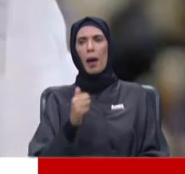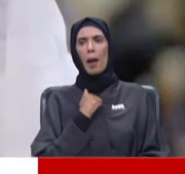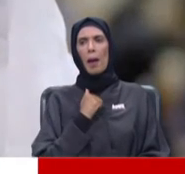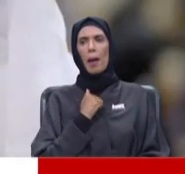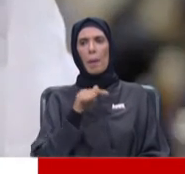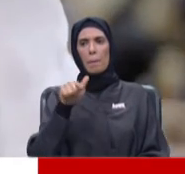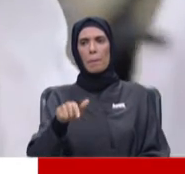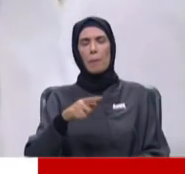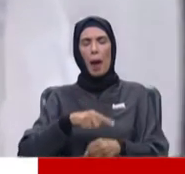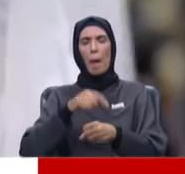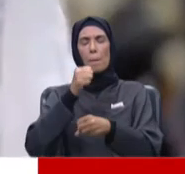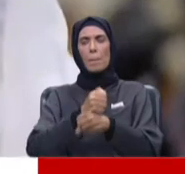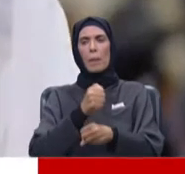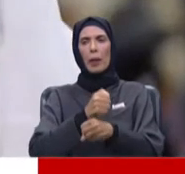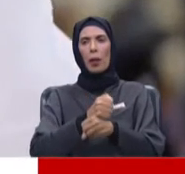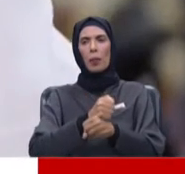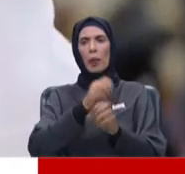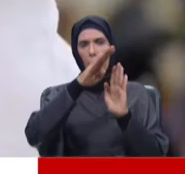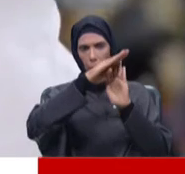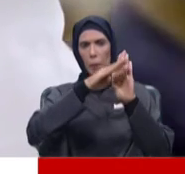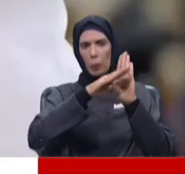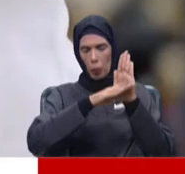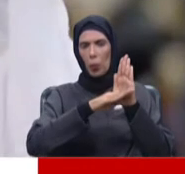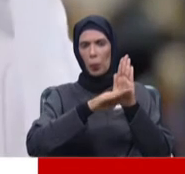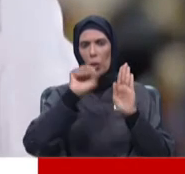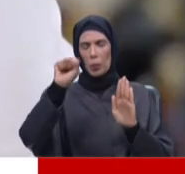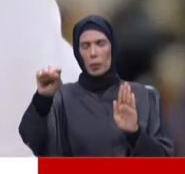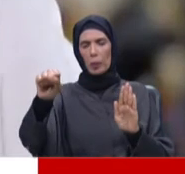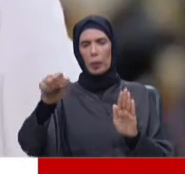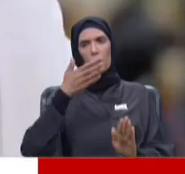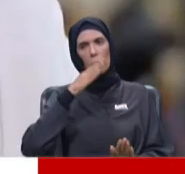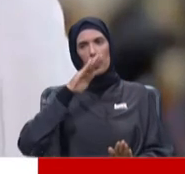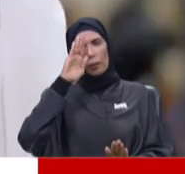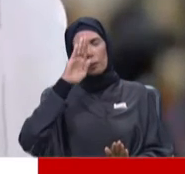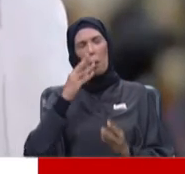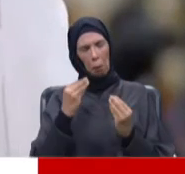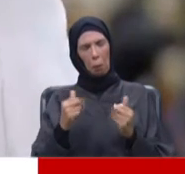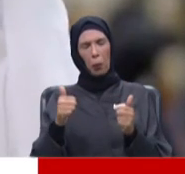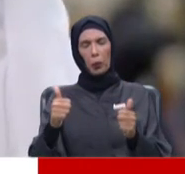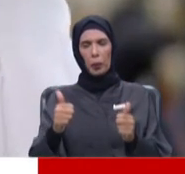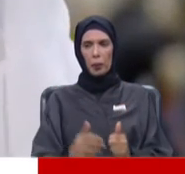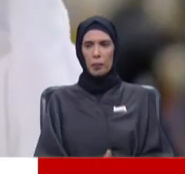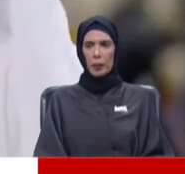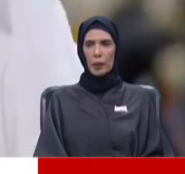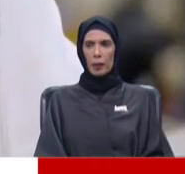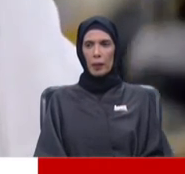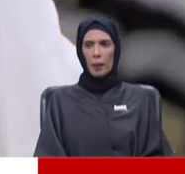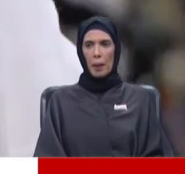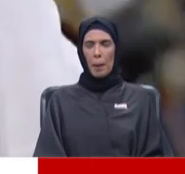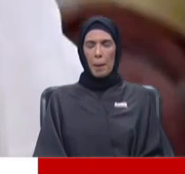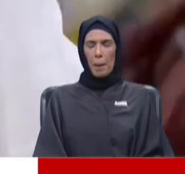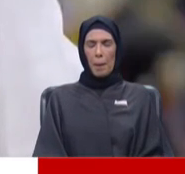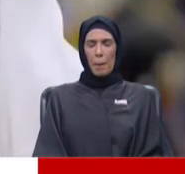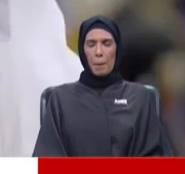أخذ موعد من الابلكيشن، قالوا لي دش الابلكيشن، سويت كل شيء الحمد لله، الامور طيبه. يعني شهادتي انا فيهم مجروحه اصلا من